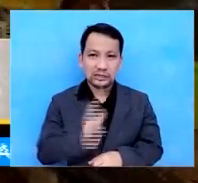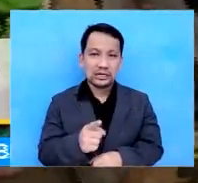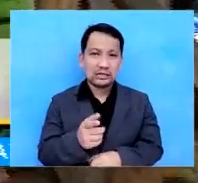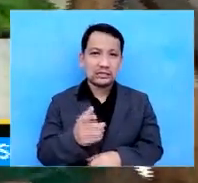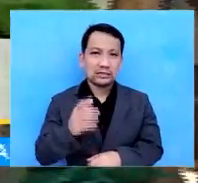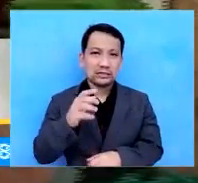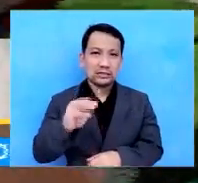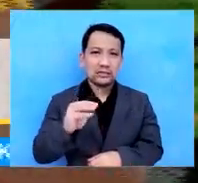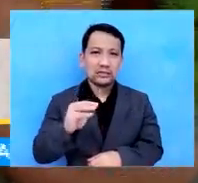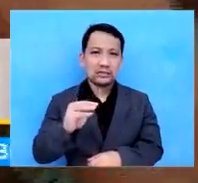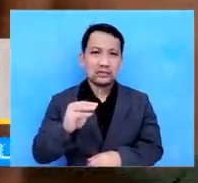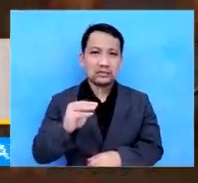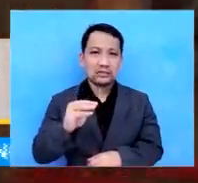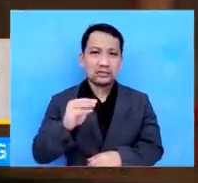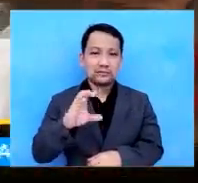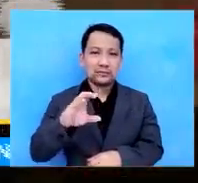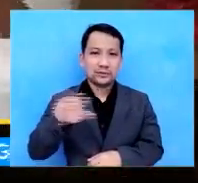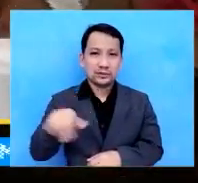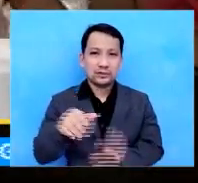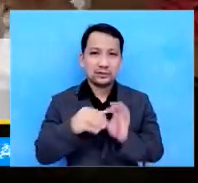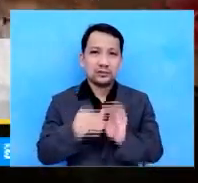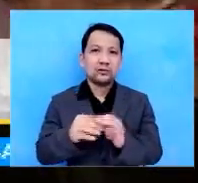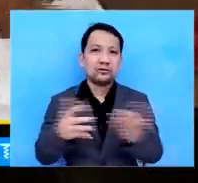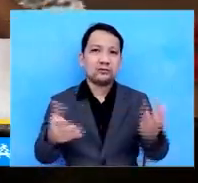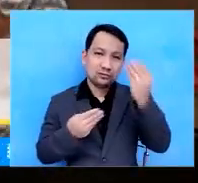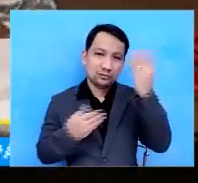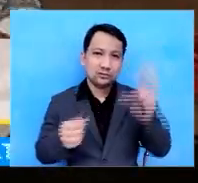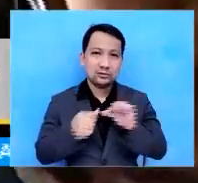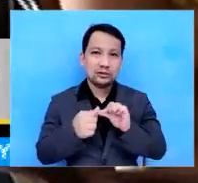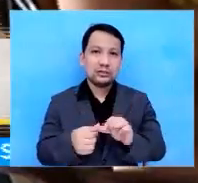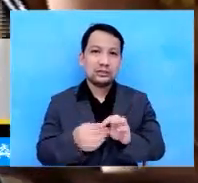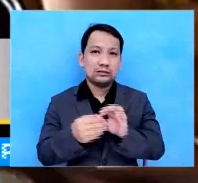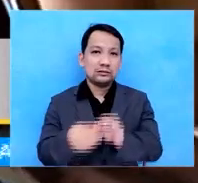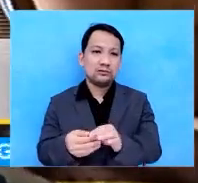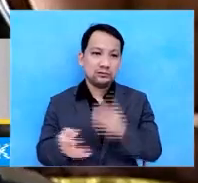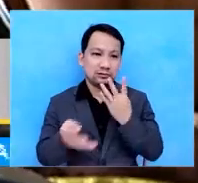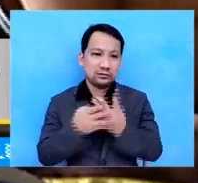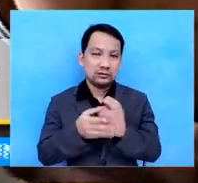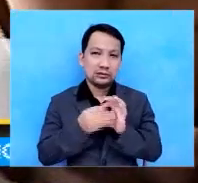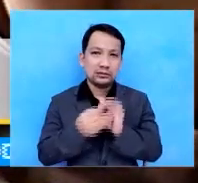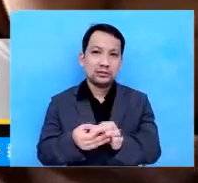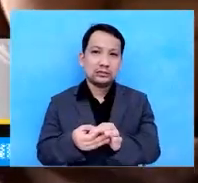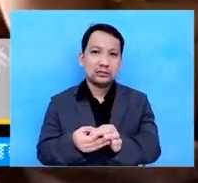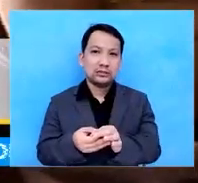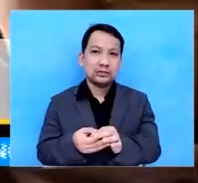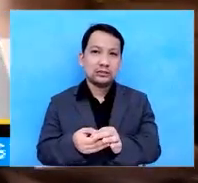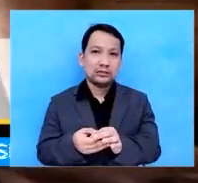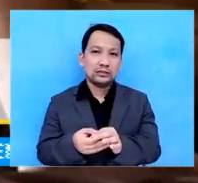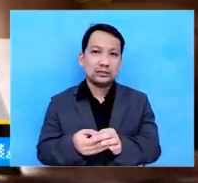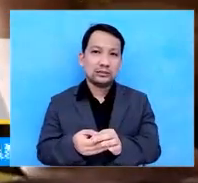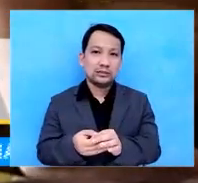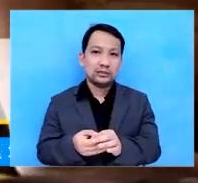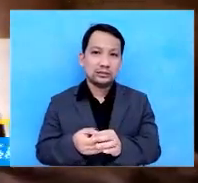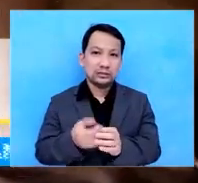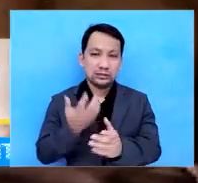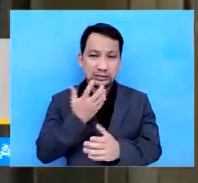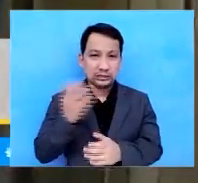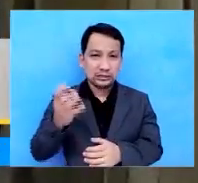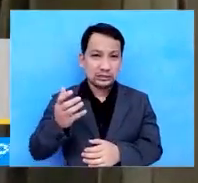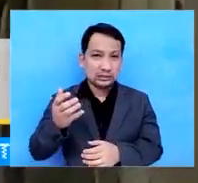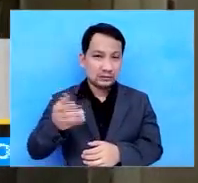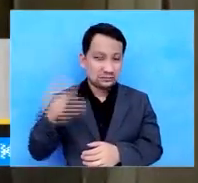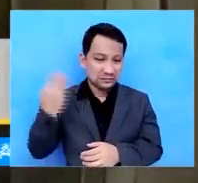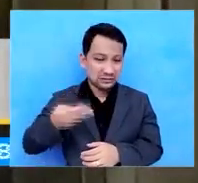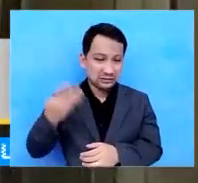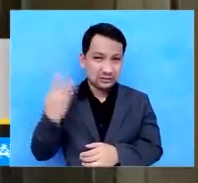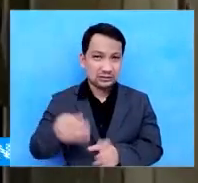Jail. Dikit-dikit at walang maayos na tulugan ng mga preso. Ang ilan, todo paypay na sa sobrang init.